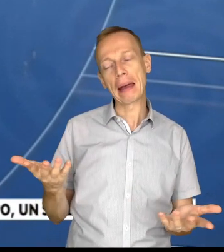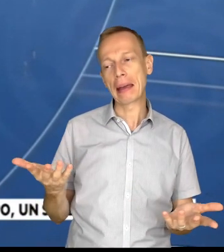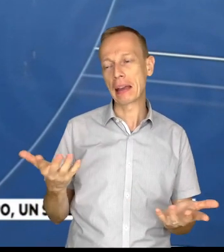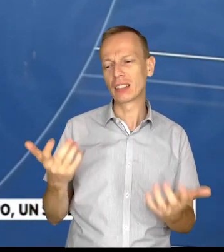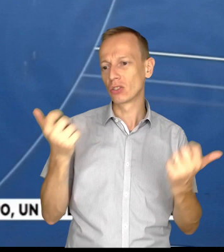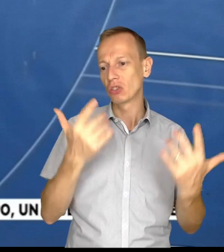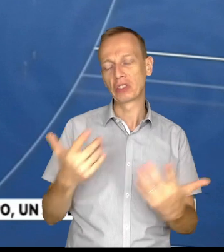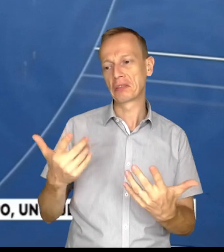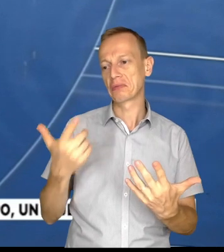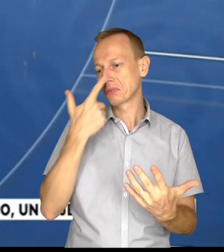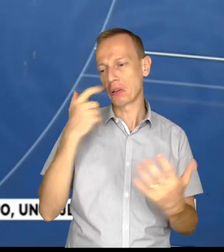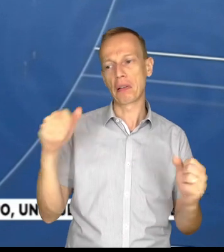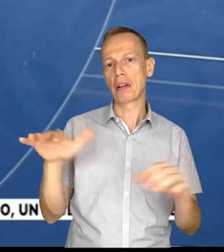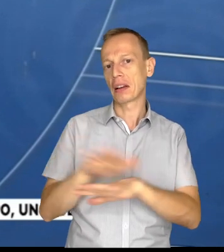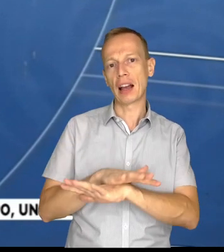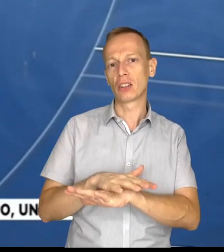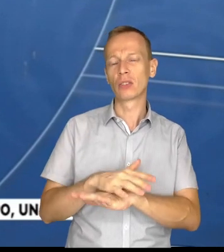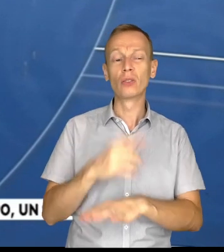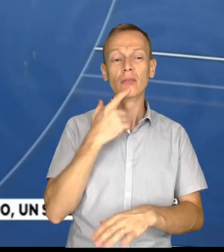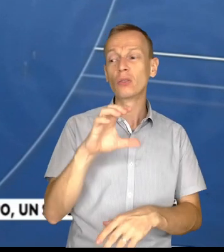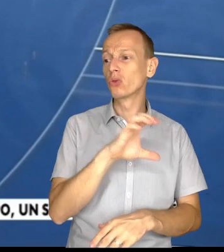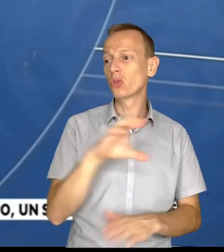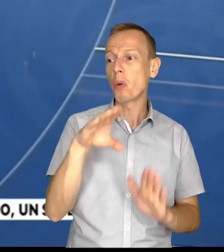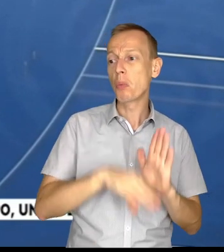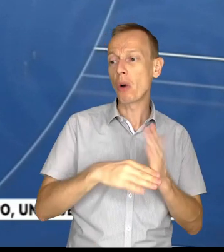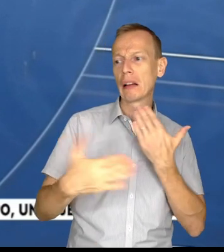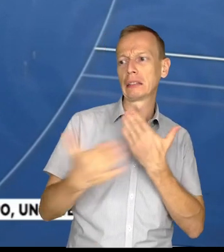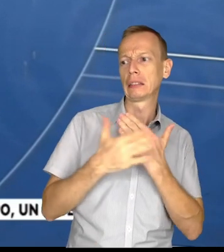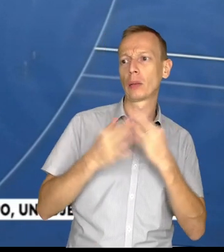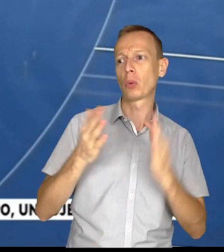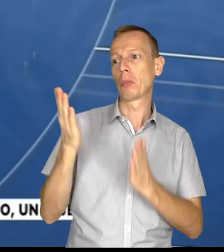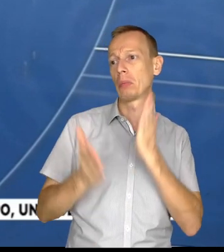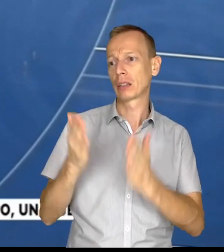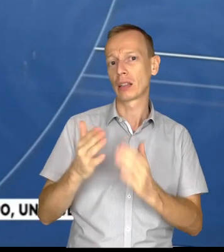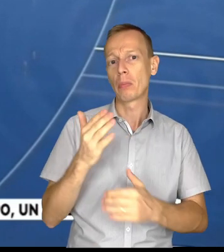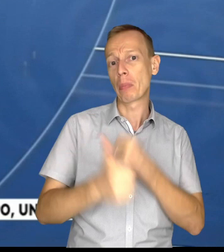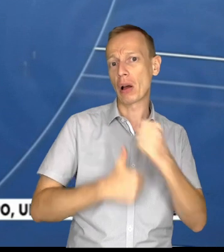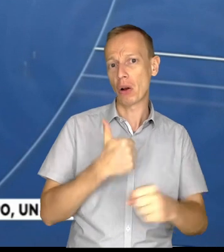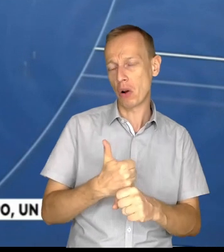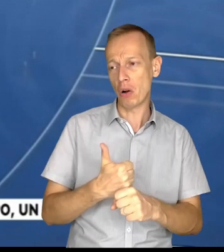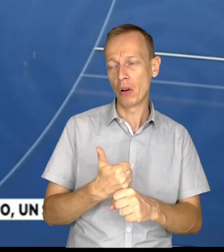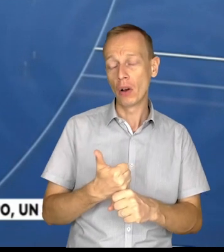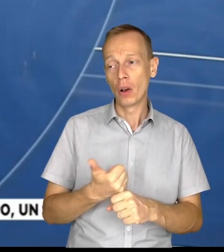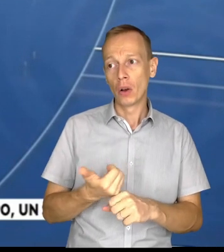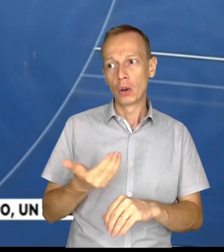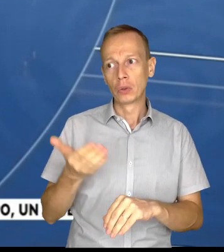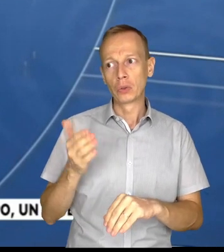mais c'est vrai qu'ils sont très en deçà. On a moins d'une centaine de signalements par an, beaucoup moins